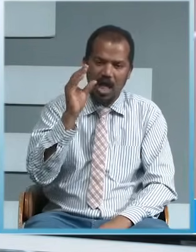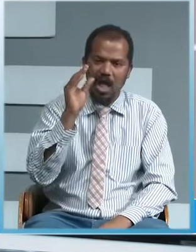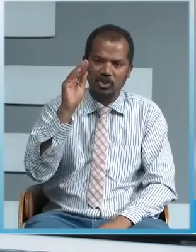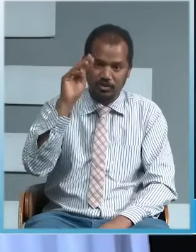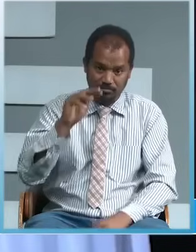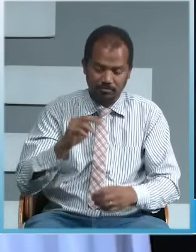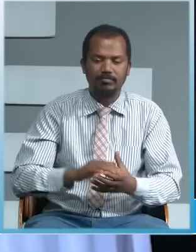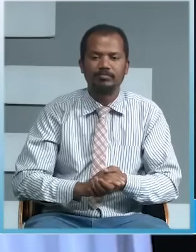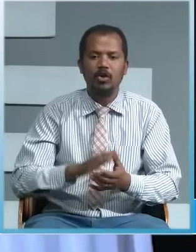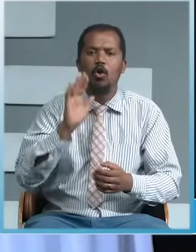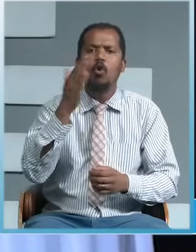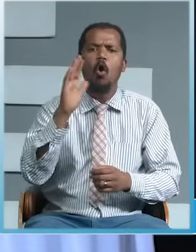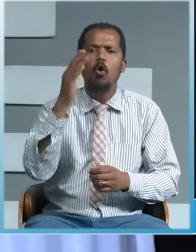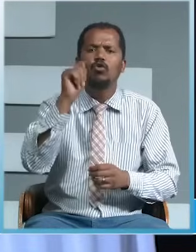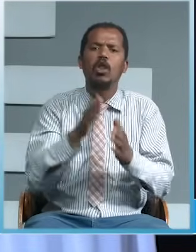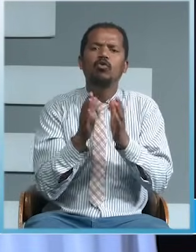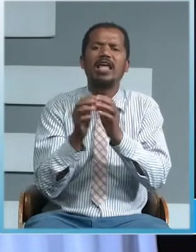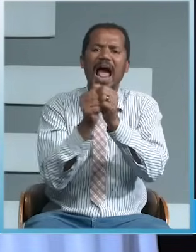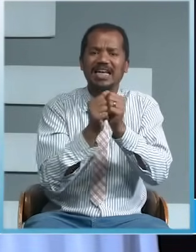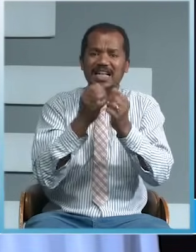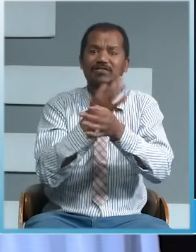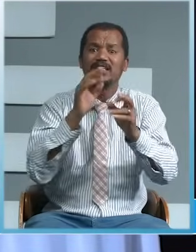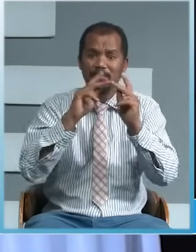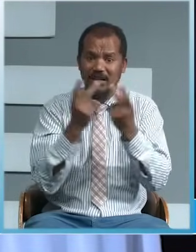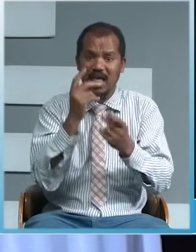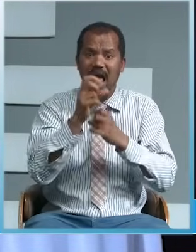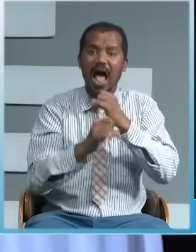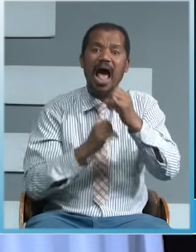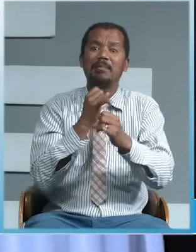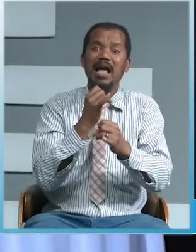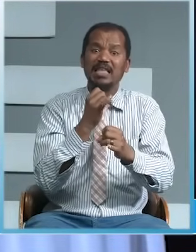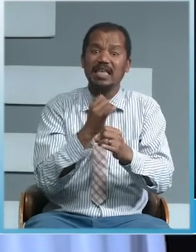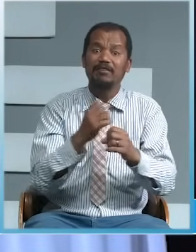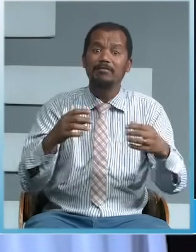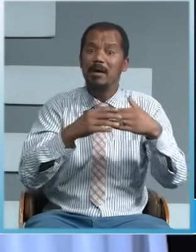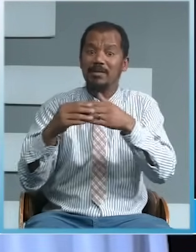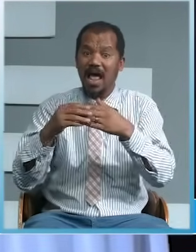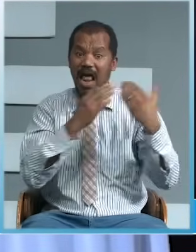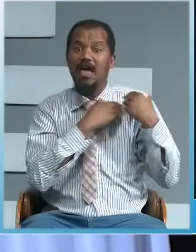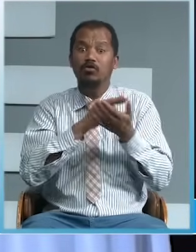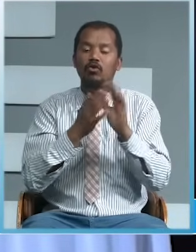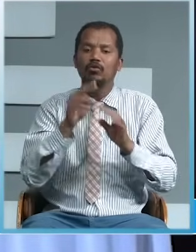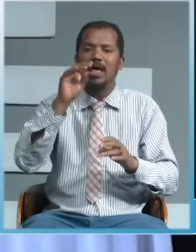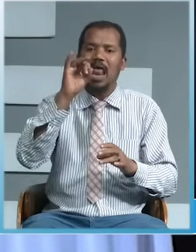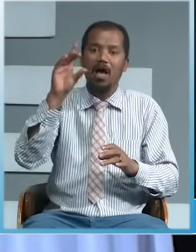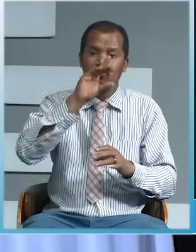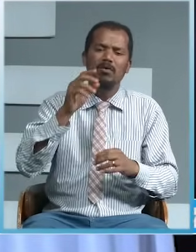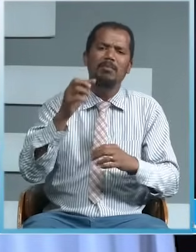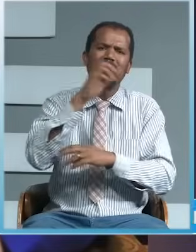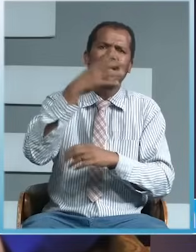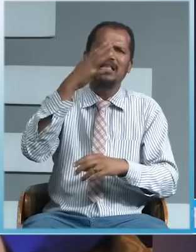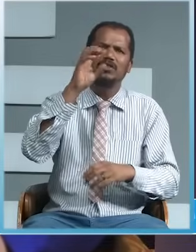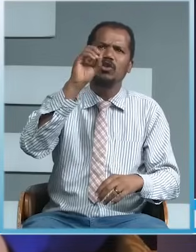ምስልያሽም የጎጎት ለጉራጌ አንድነትና ፍትህ ፓርቲ የዓለም አቀፍ ግንኙነት መምሪያ ኃላፊ የሆኑት አቶ መላኩ ሳህሌ በቀን